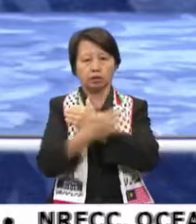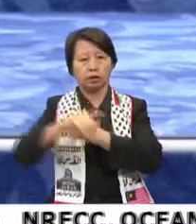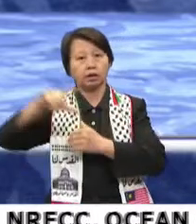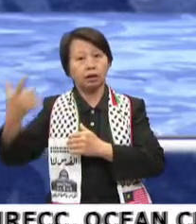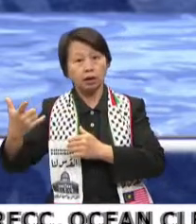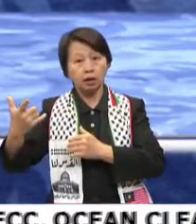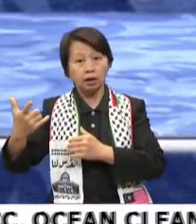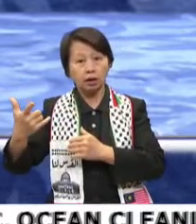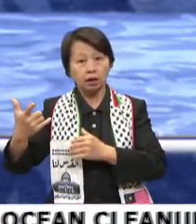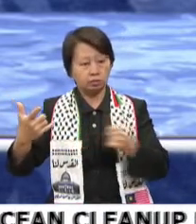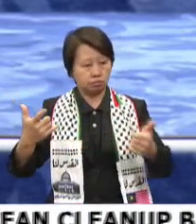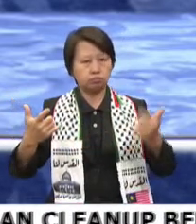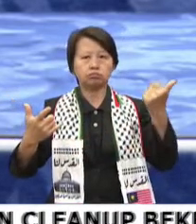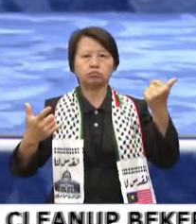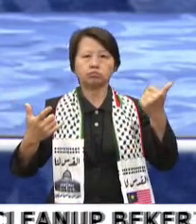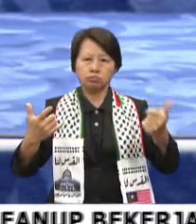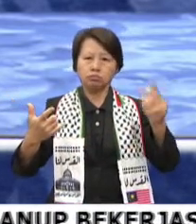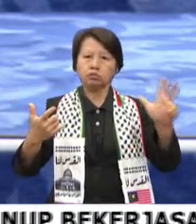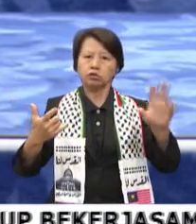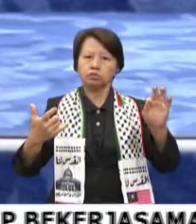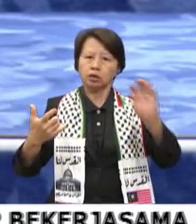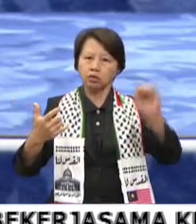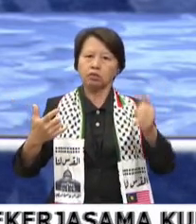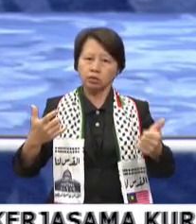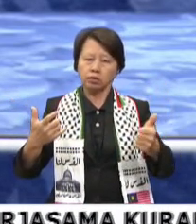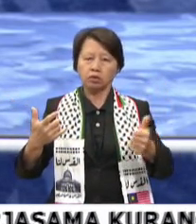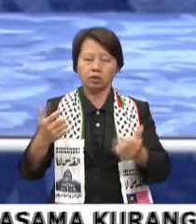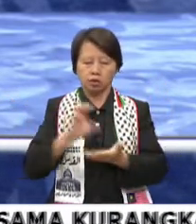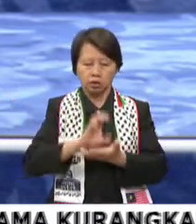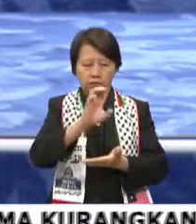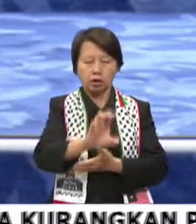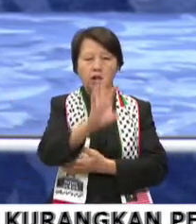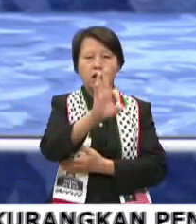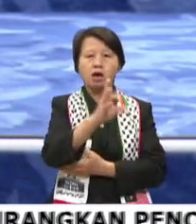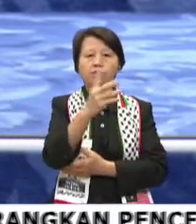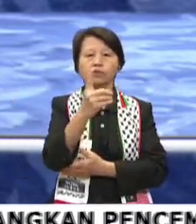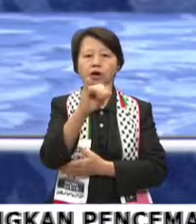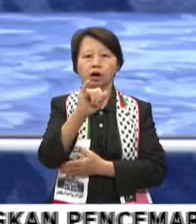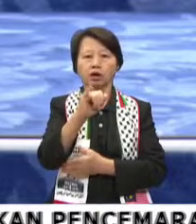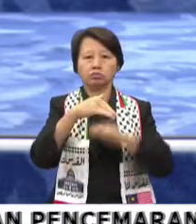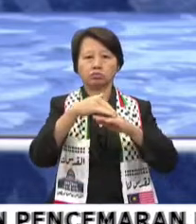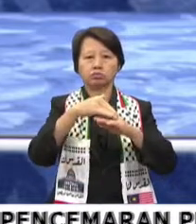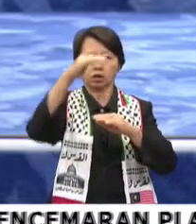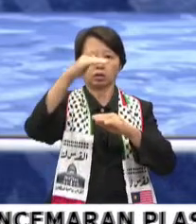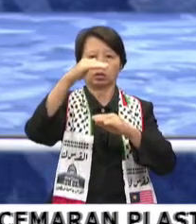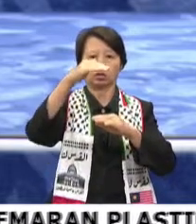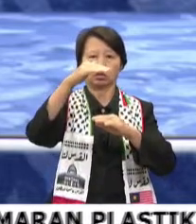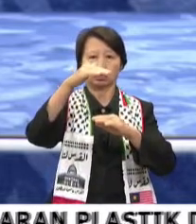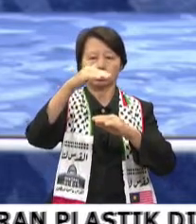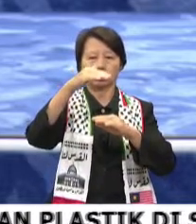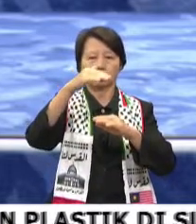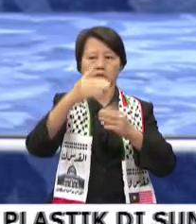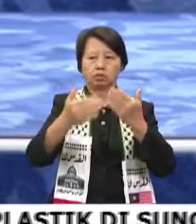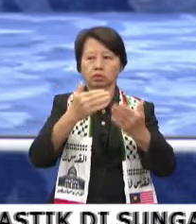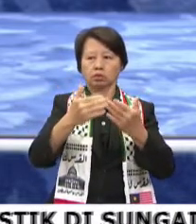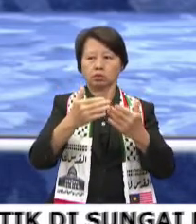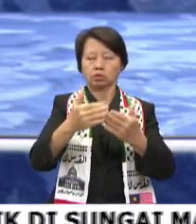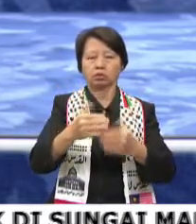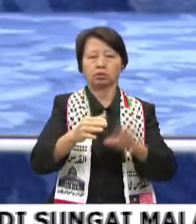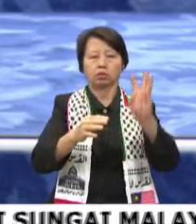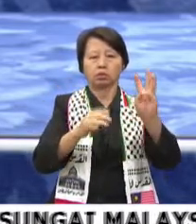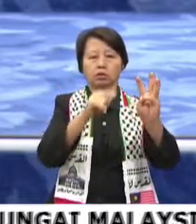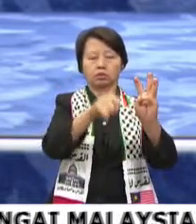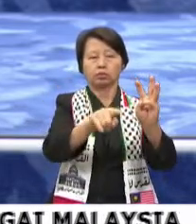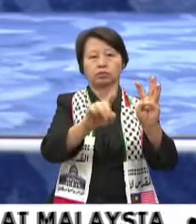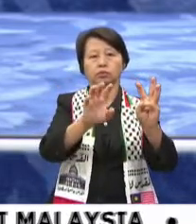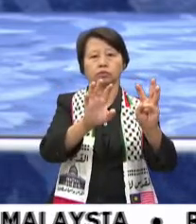agak menggalakkan pelaburan fdi itu meningkat ketimbang tahun lalu